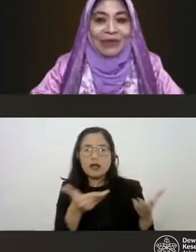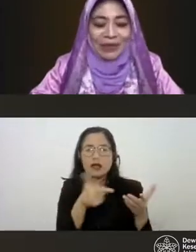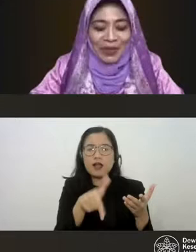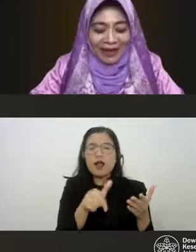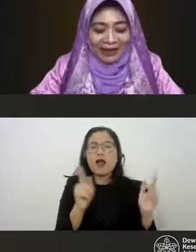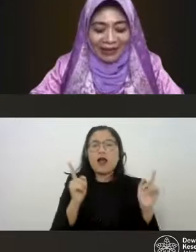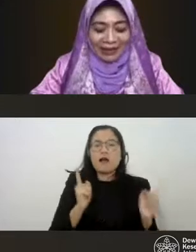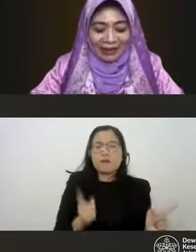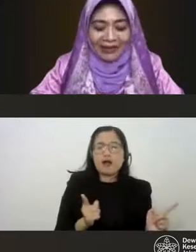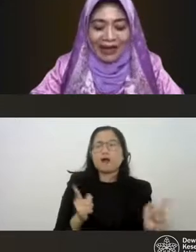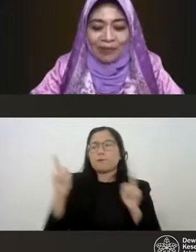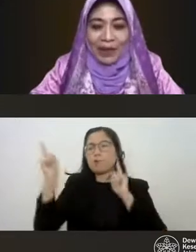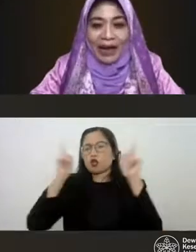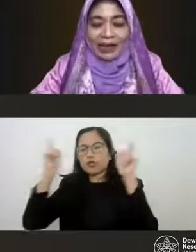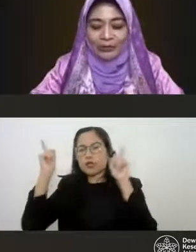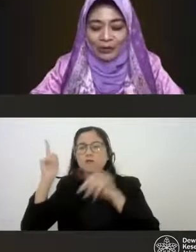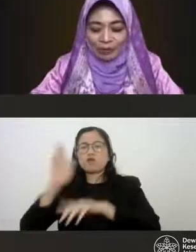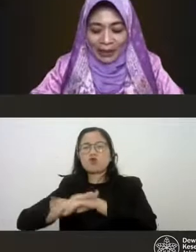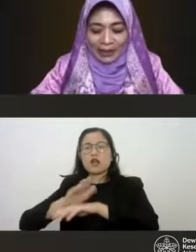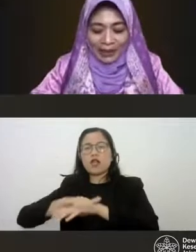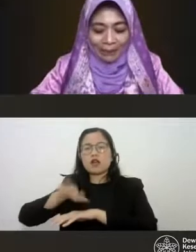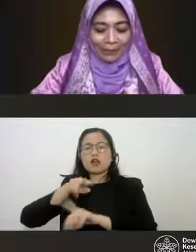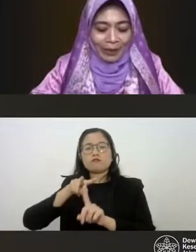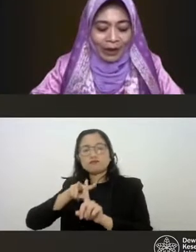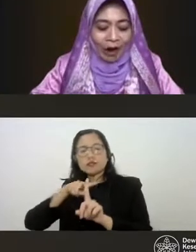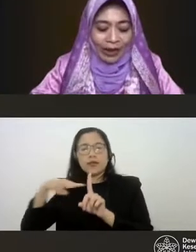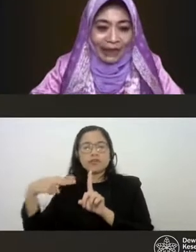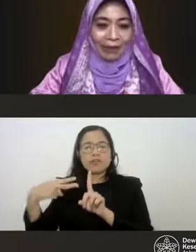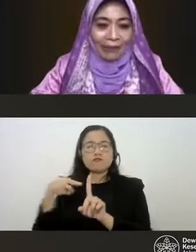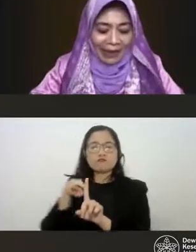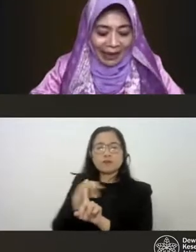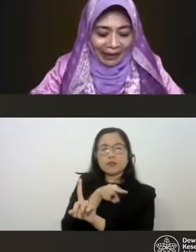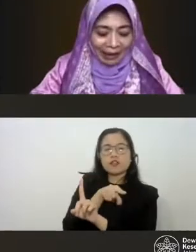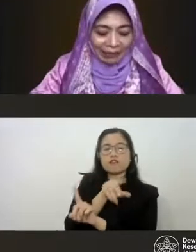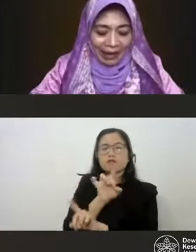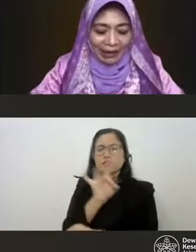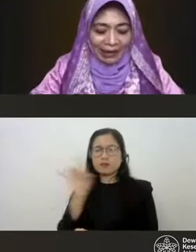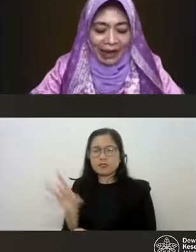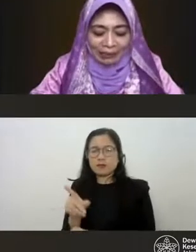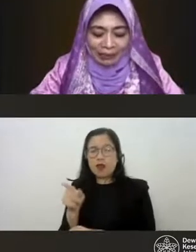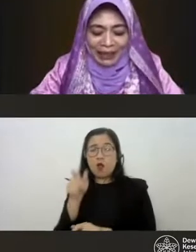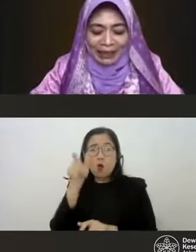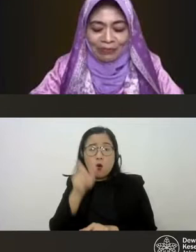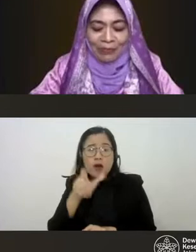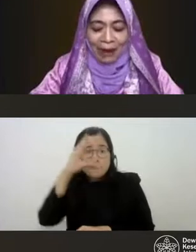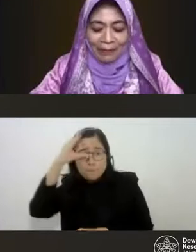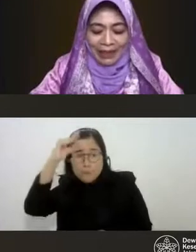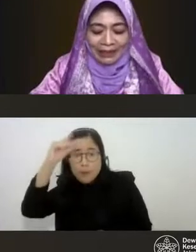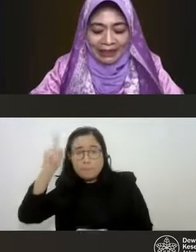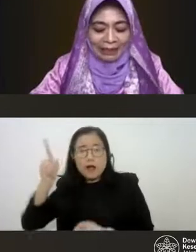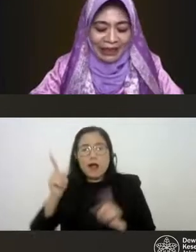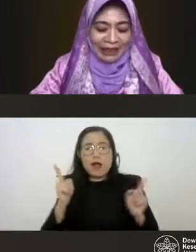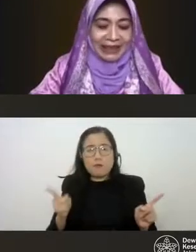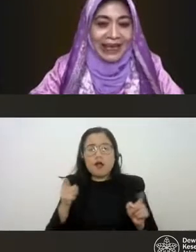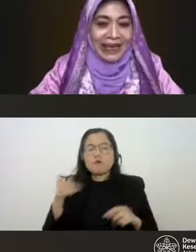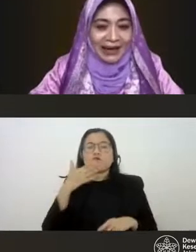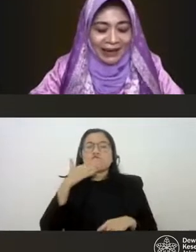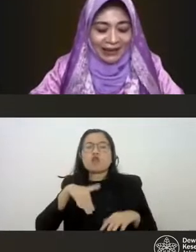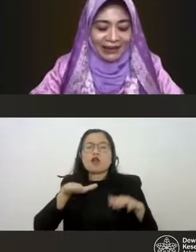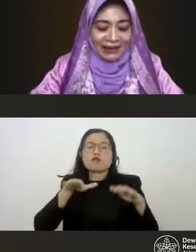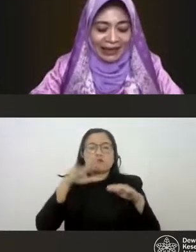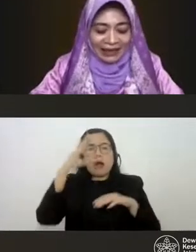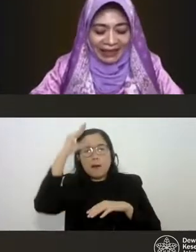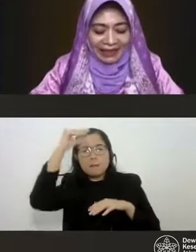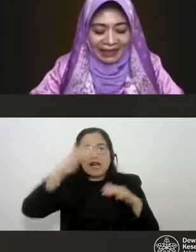politik, dan budaya dari beragam sudut pandang. Orang yang melek agama akan memiliki pemahaman dasar mengenai